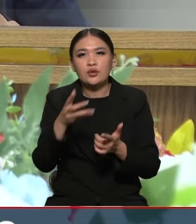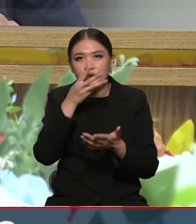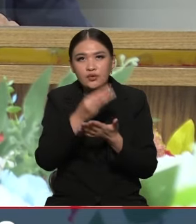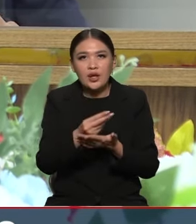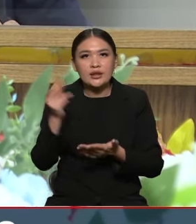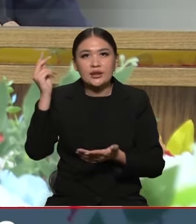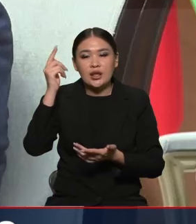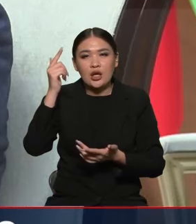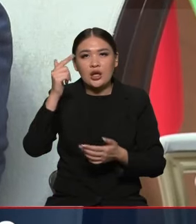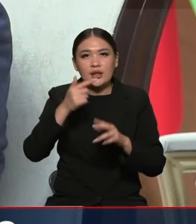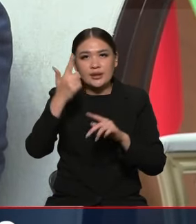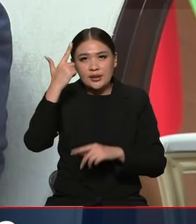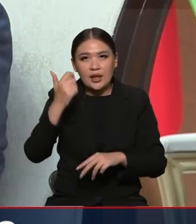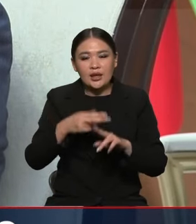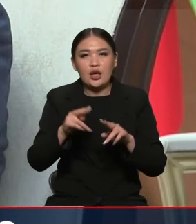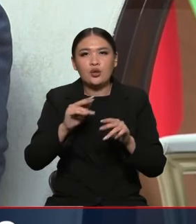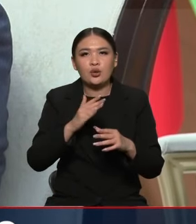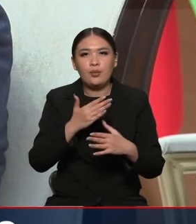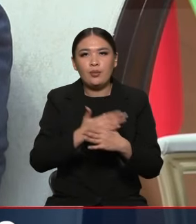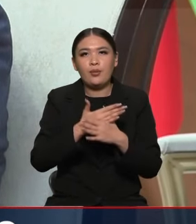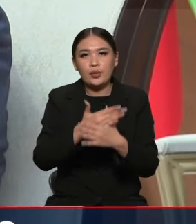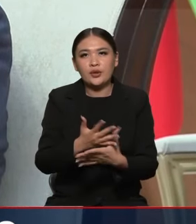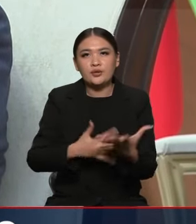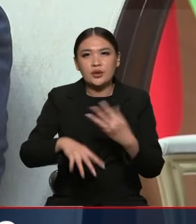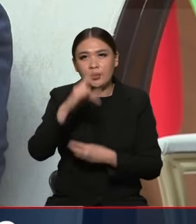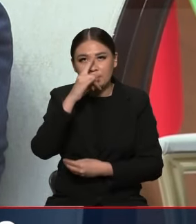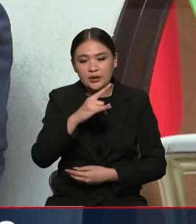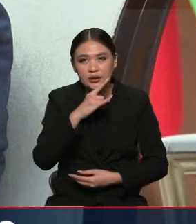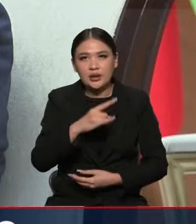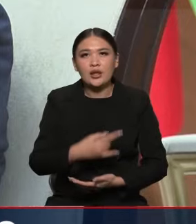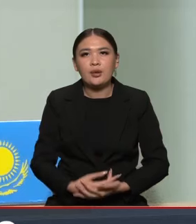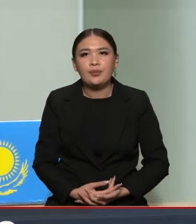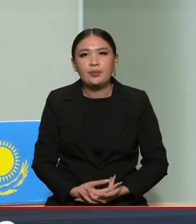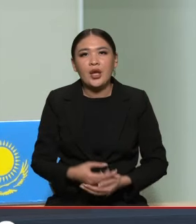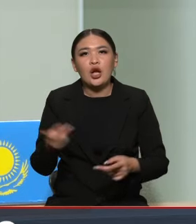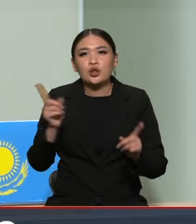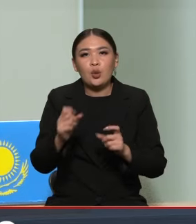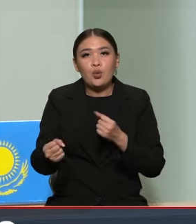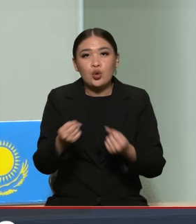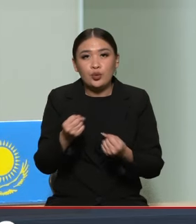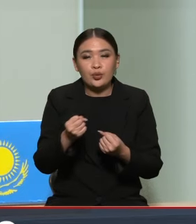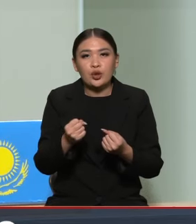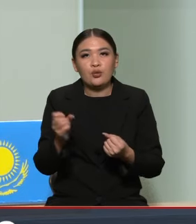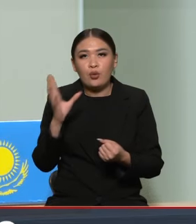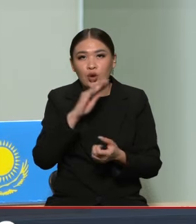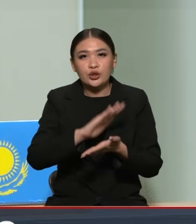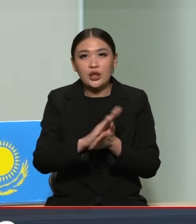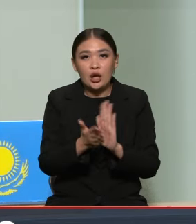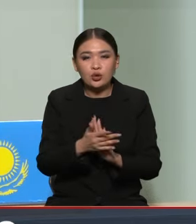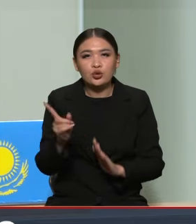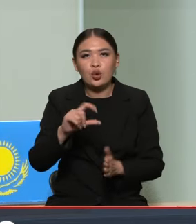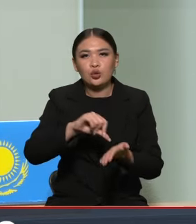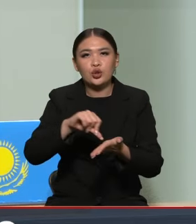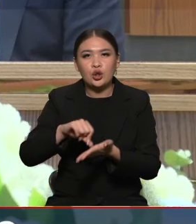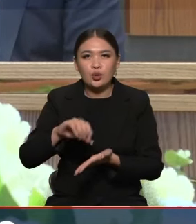по подготовке законопроектов, отметил глава Минюста Казахстана Азамат Искараев. А чтобы укрепить достигнутые договоренности,